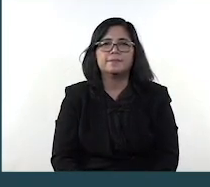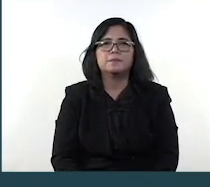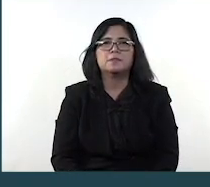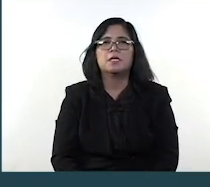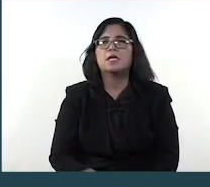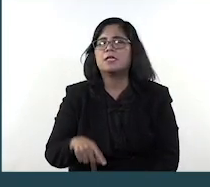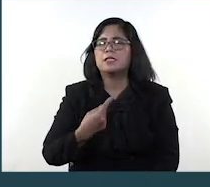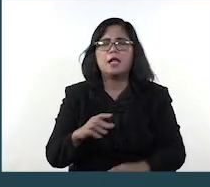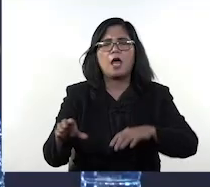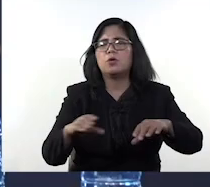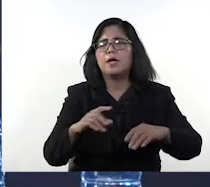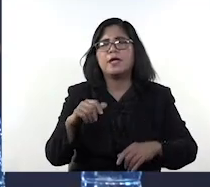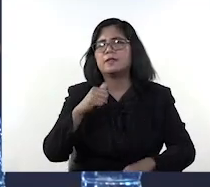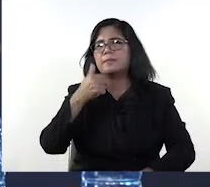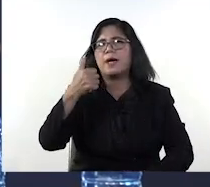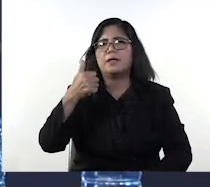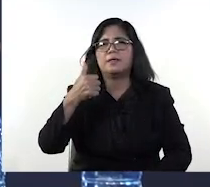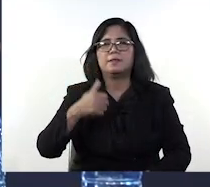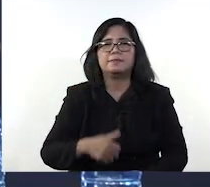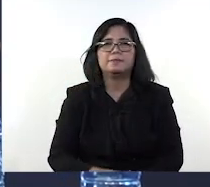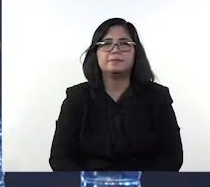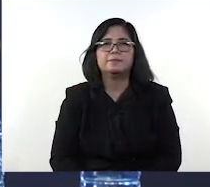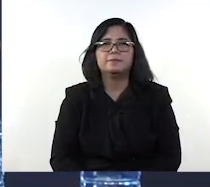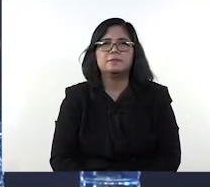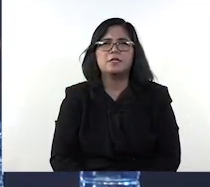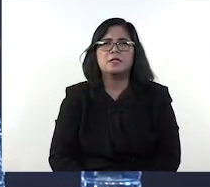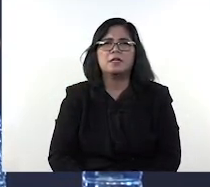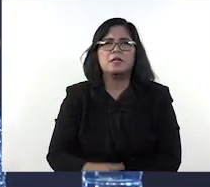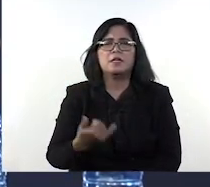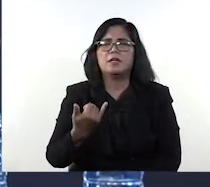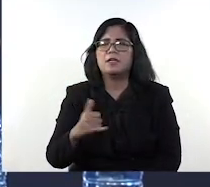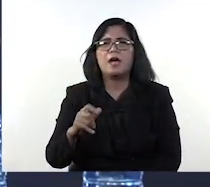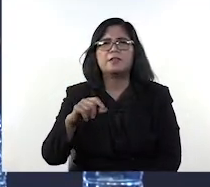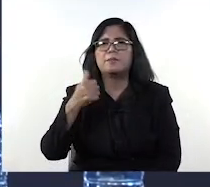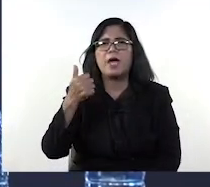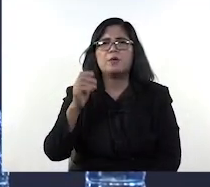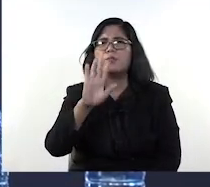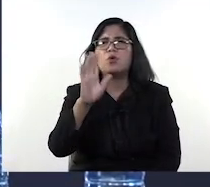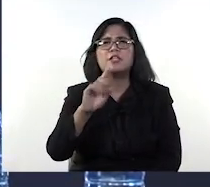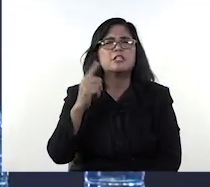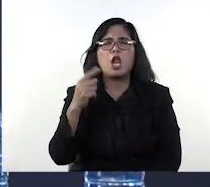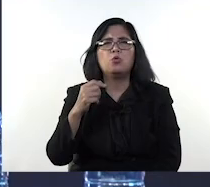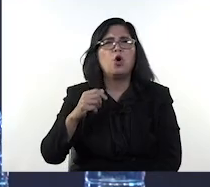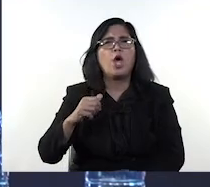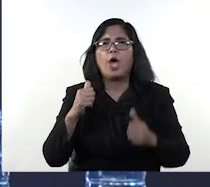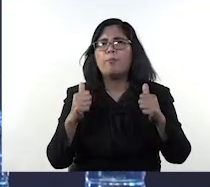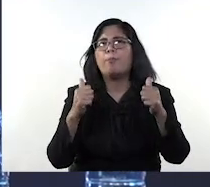Ayo kita lakukan yang terbaik Hai yang terbaik itu bukan berarti selalu yang terhebat